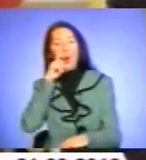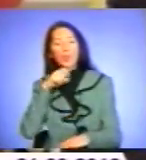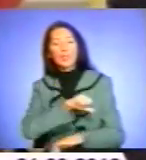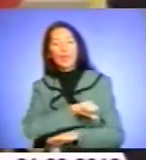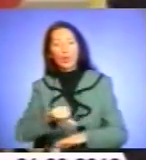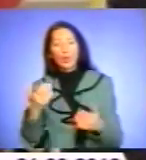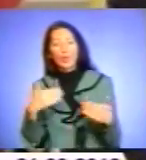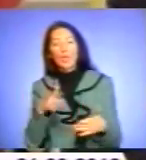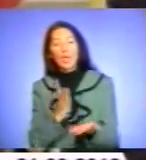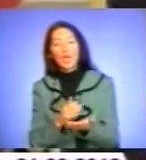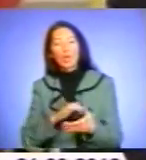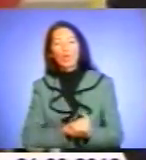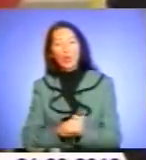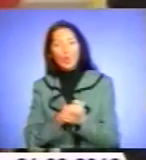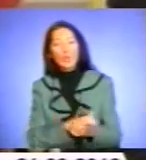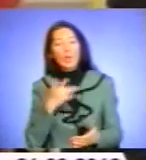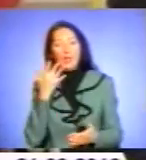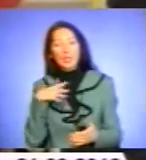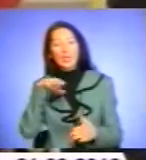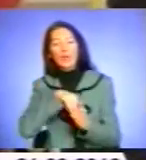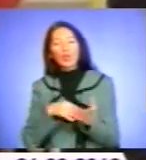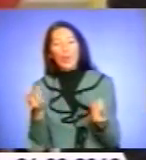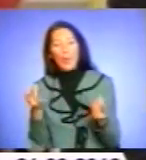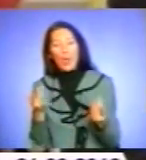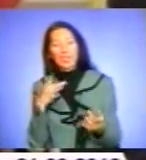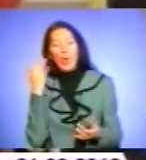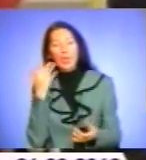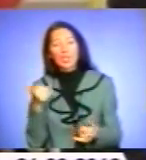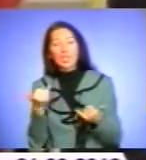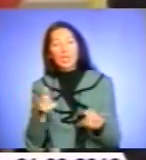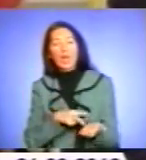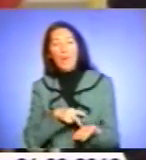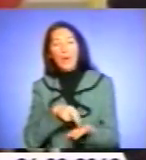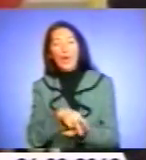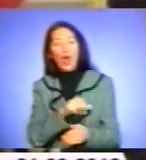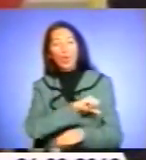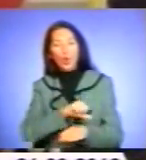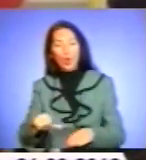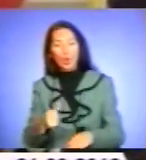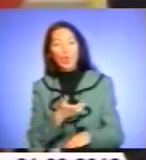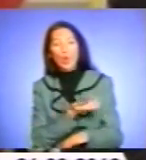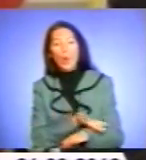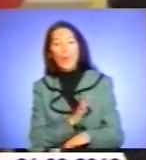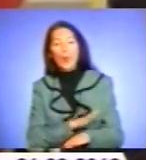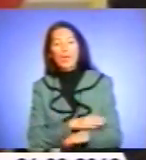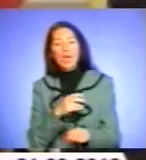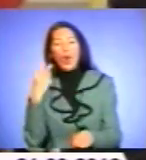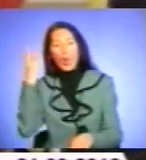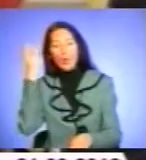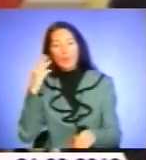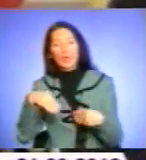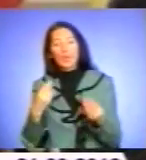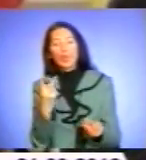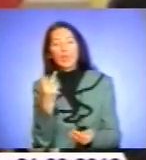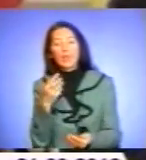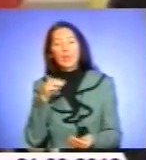дружнім і легшим кордоном. Введено пом'якшення і полегшення для перетину цього кордону. Польські консульства щороку видають 200 тисяч віз. Я переконаний, що тепер їх